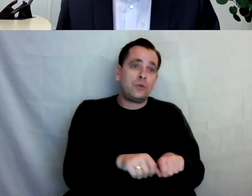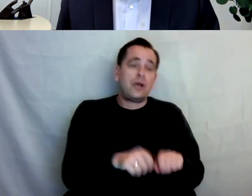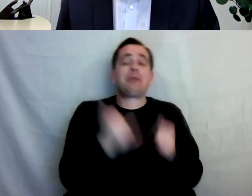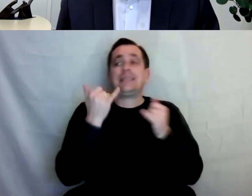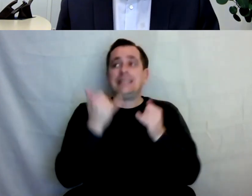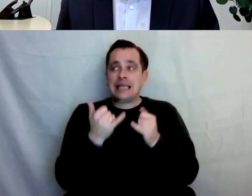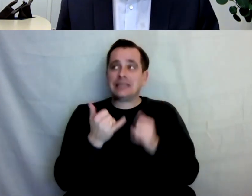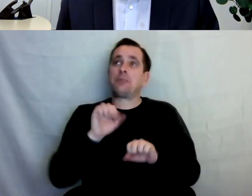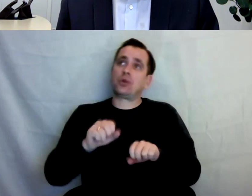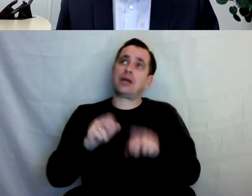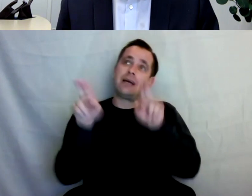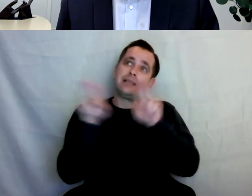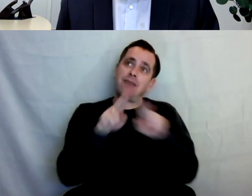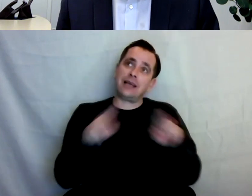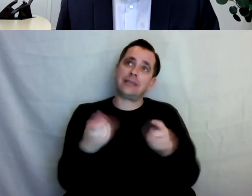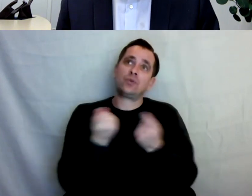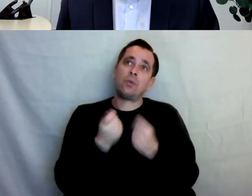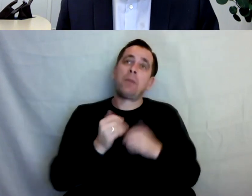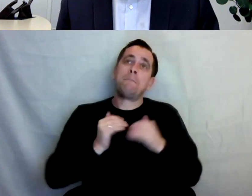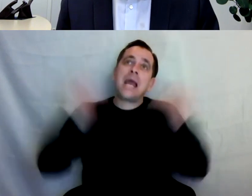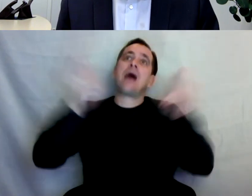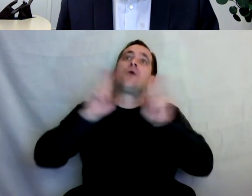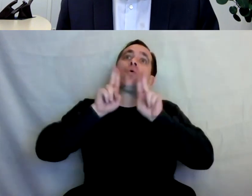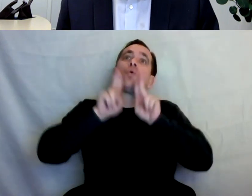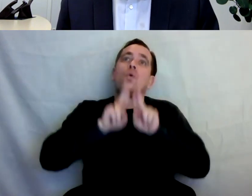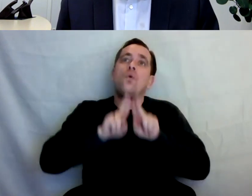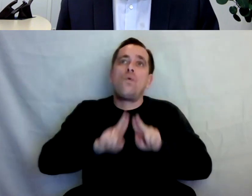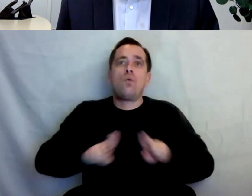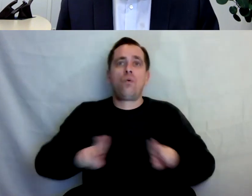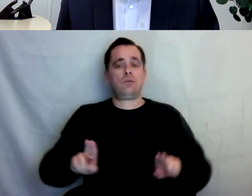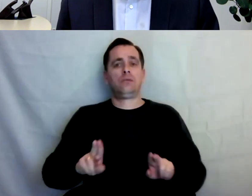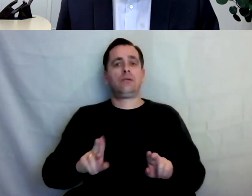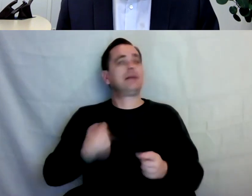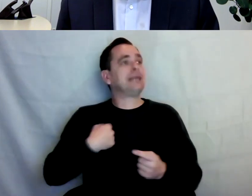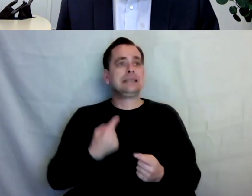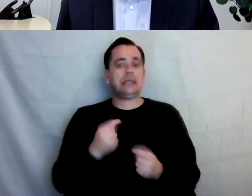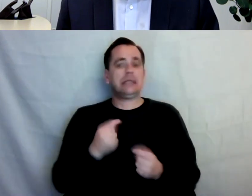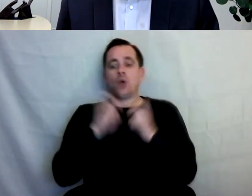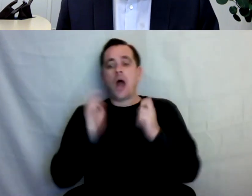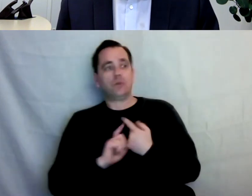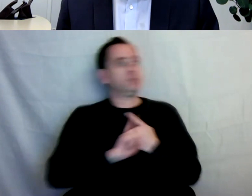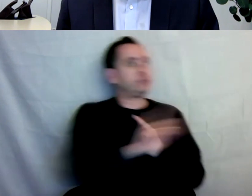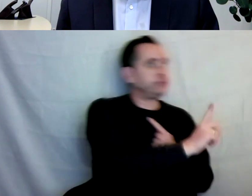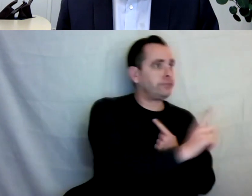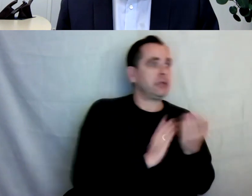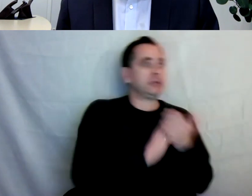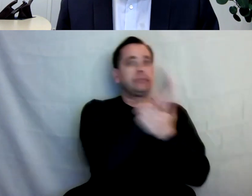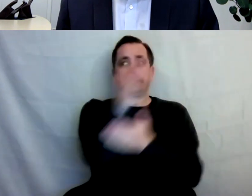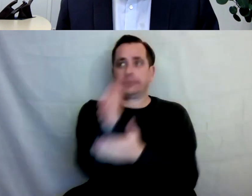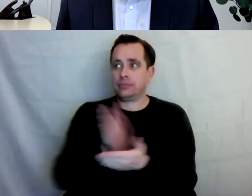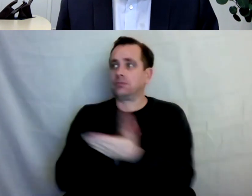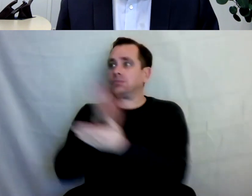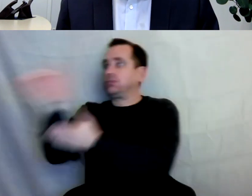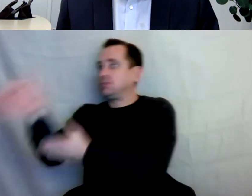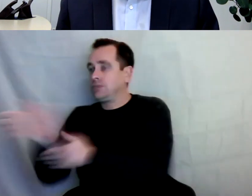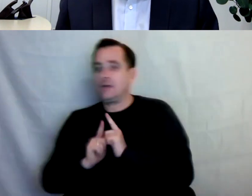die Weihnachtsfeiertage, dieses nicht von einer zur nächsten Veranstaltung hetzen, sondern sich zu überlegen, mit welchen Menschen kann und